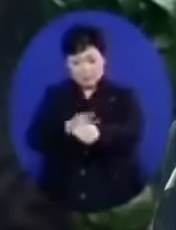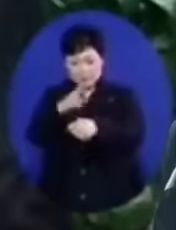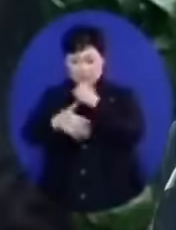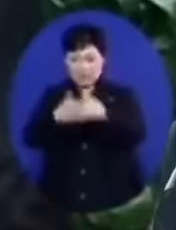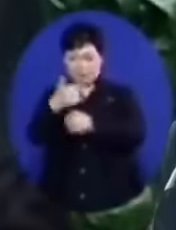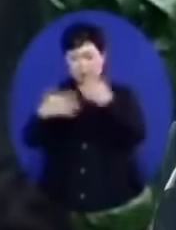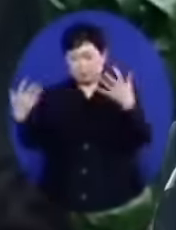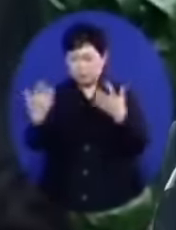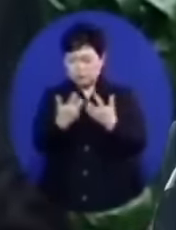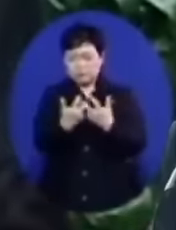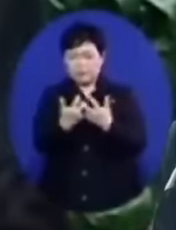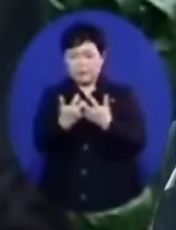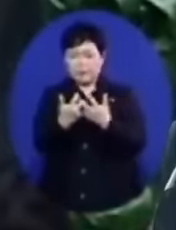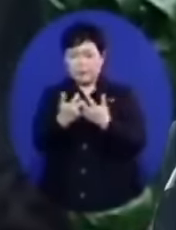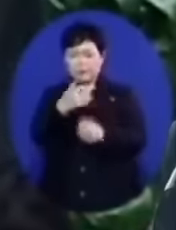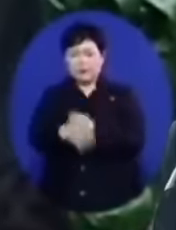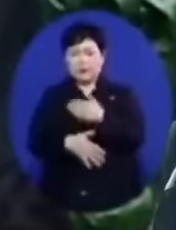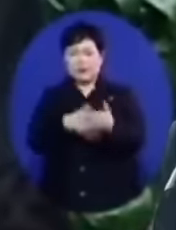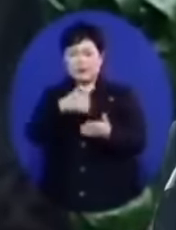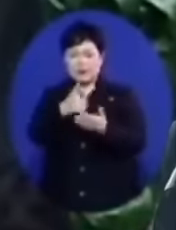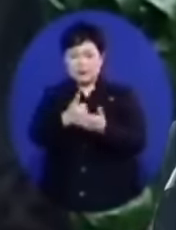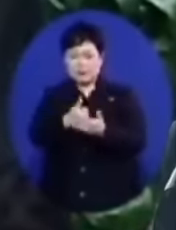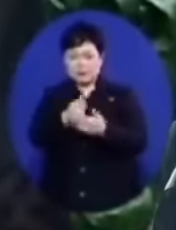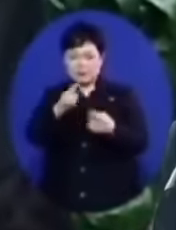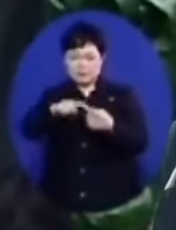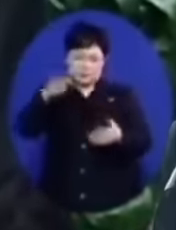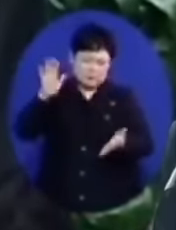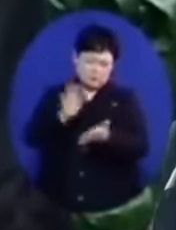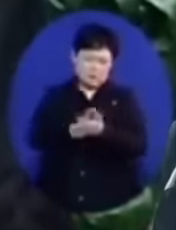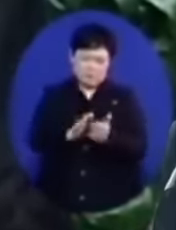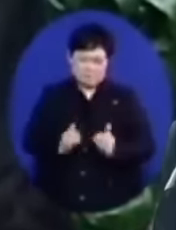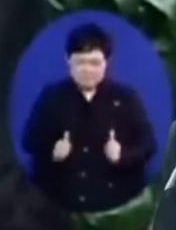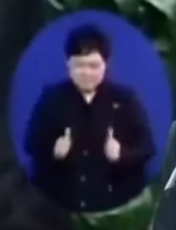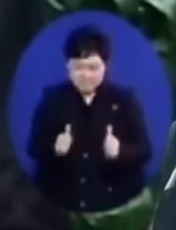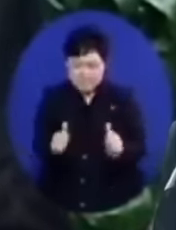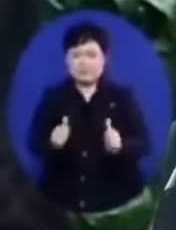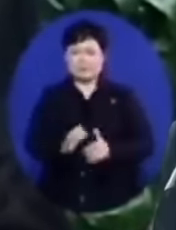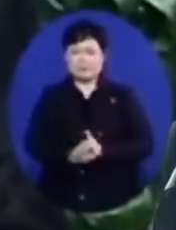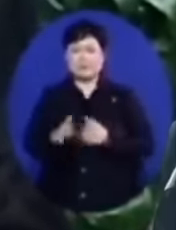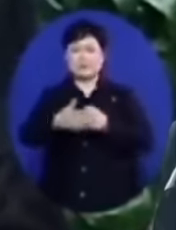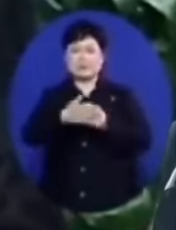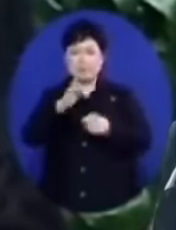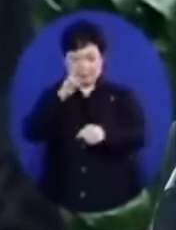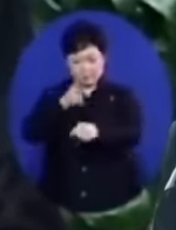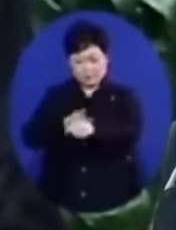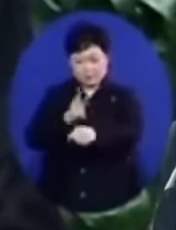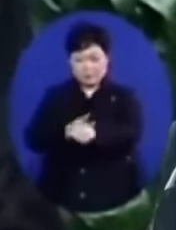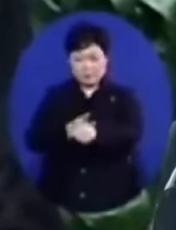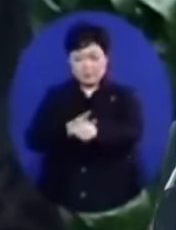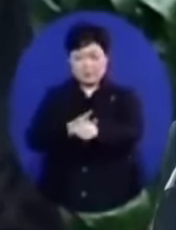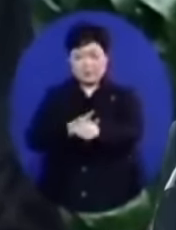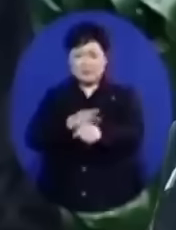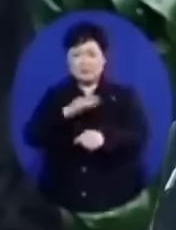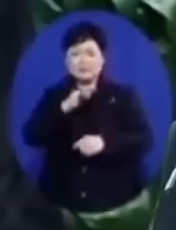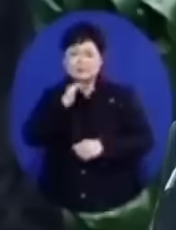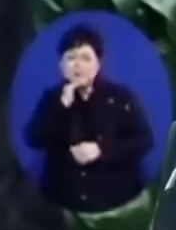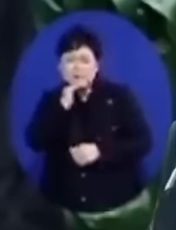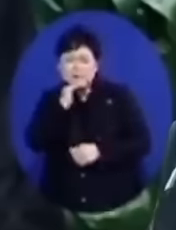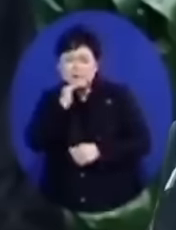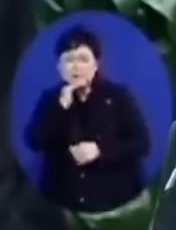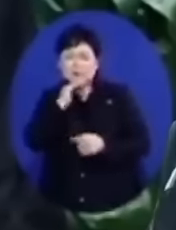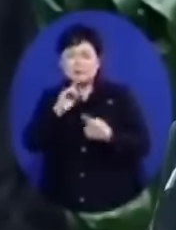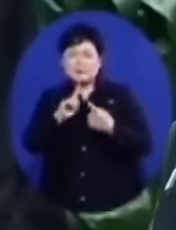은혜가 충만하고 하나님에 대한 열정이 굉장했습니다. 그러므로 바울에게는 기다리는 것이